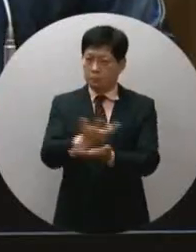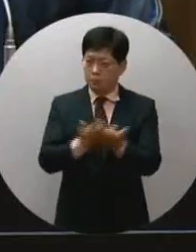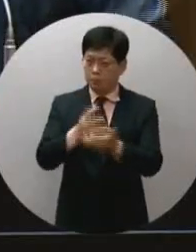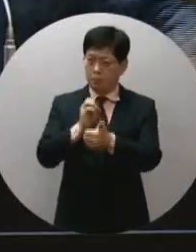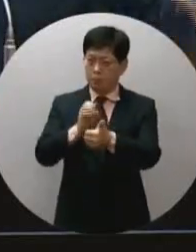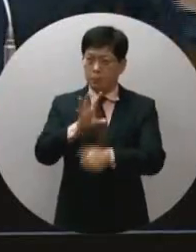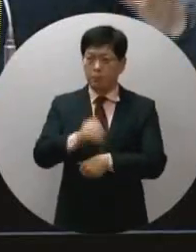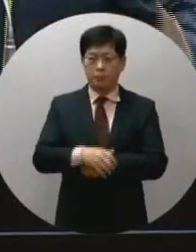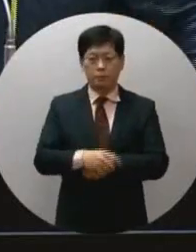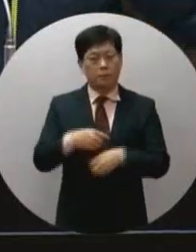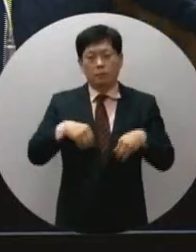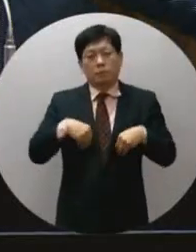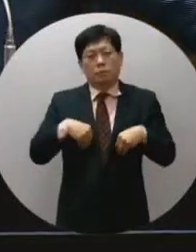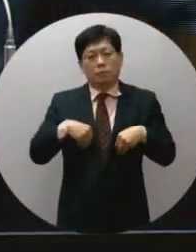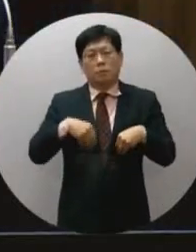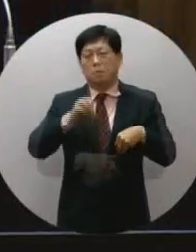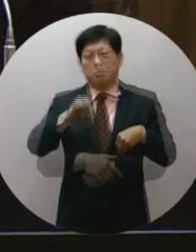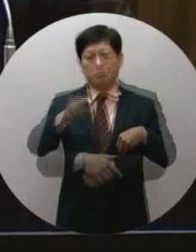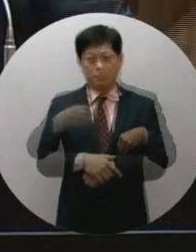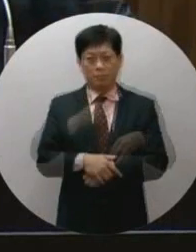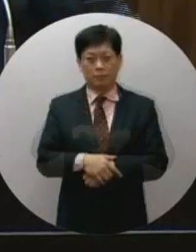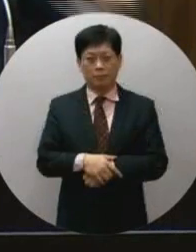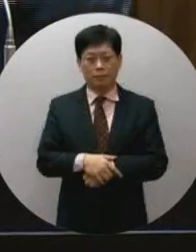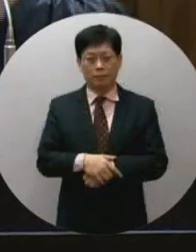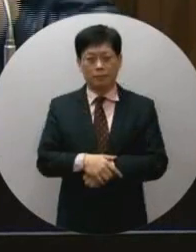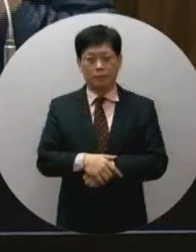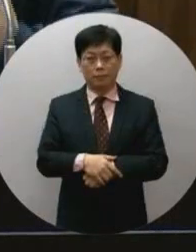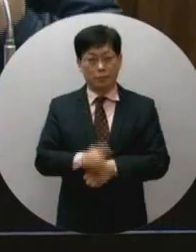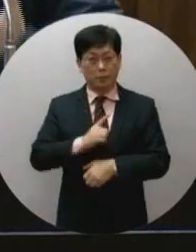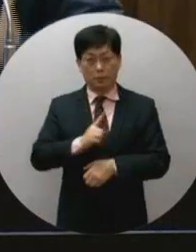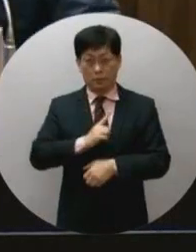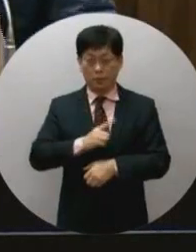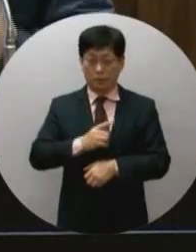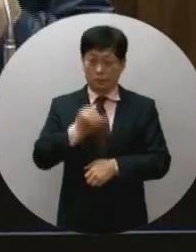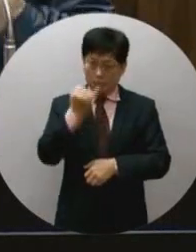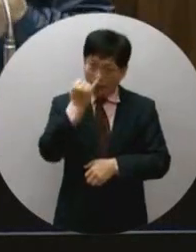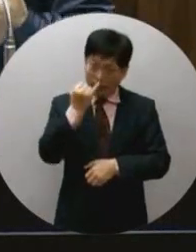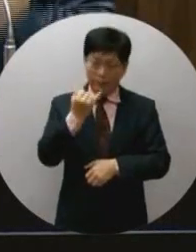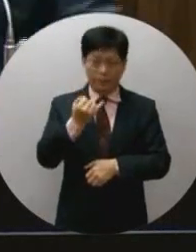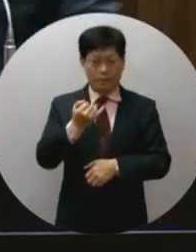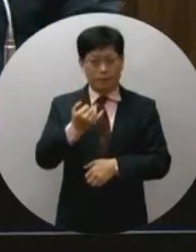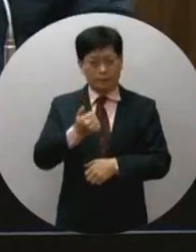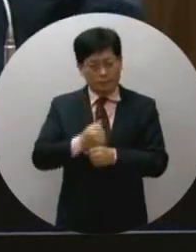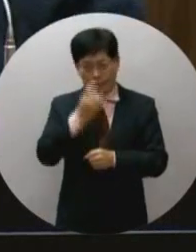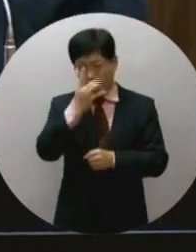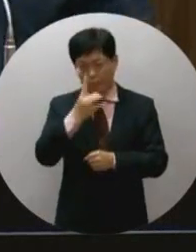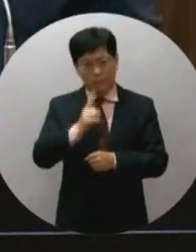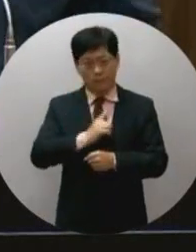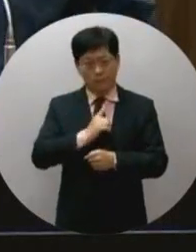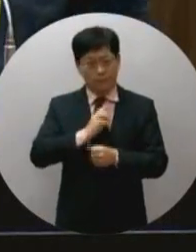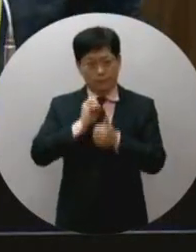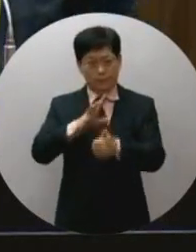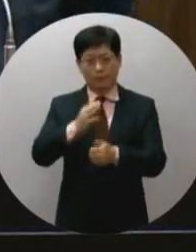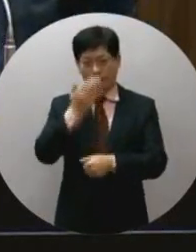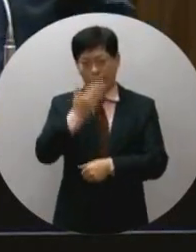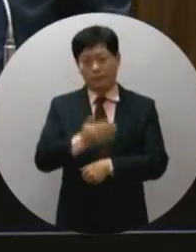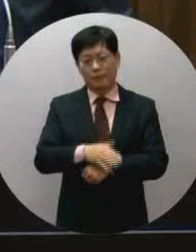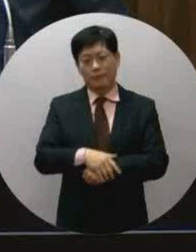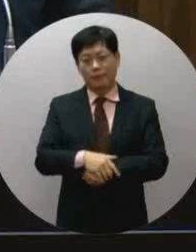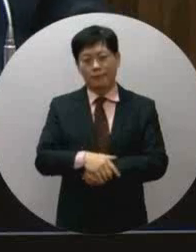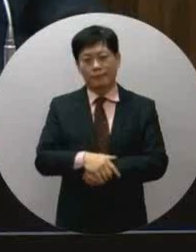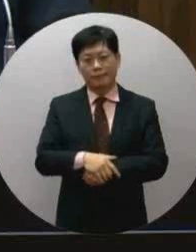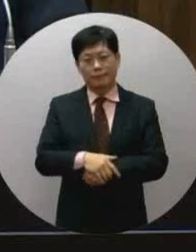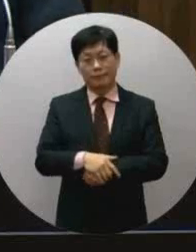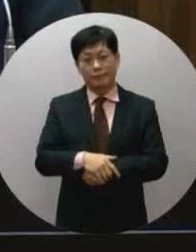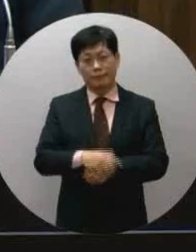的知道问题在这些地方啊，你选前那不还讲，你选前就跟民进党这些人讲嘛，你就跟他们讲说不对，